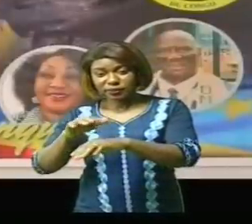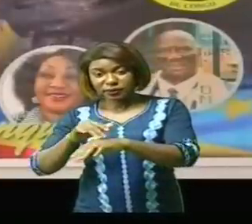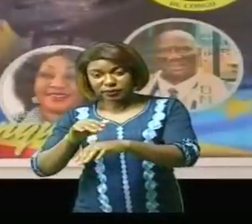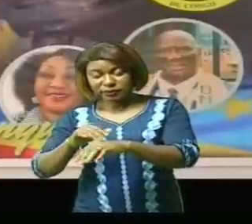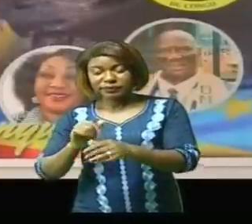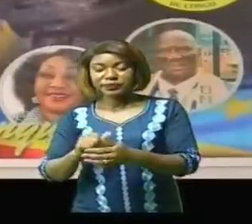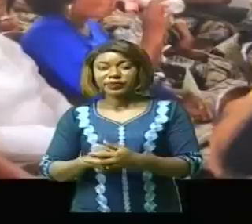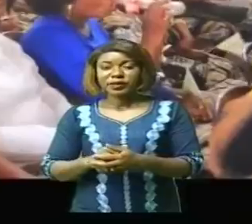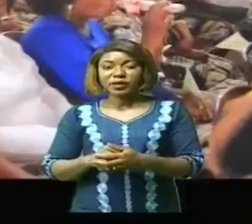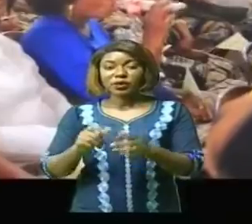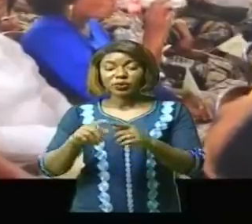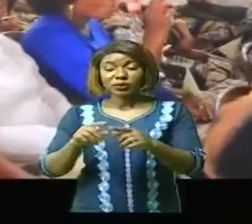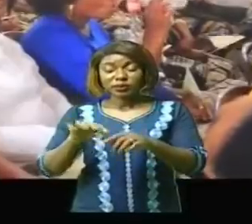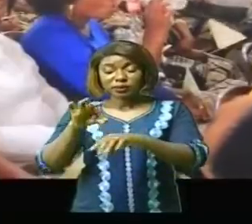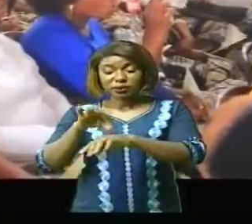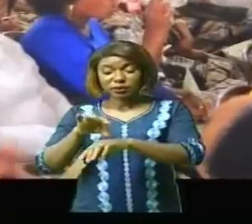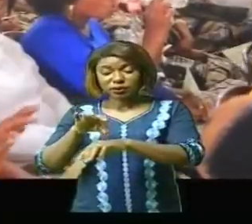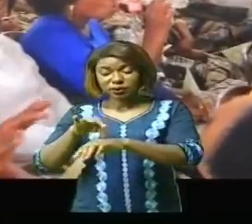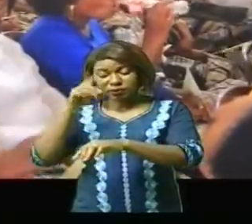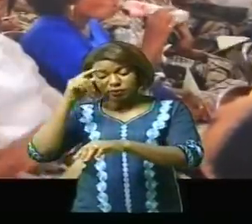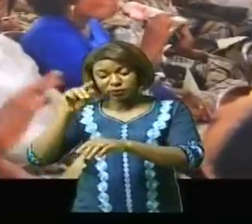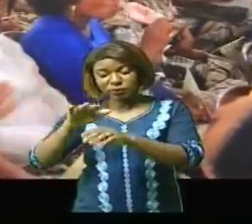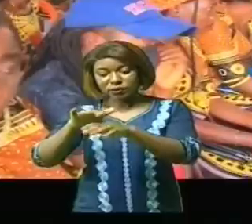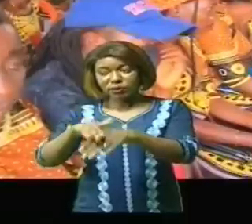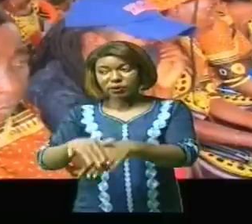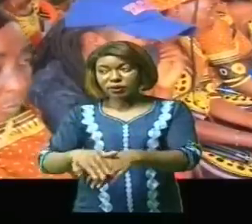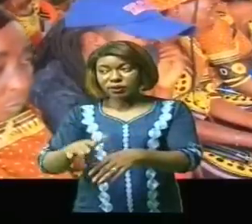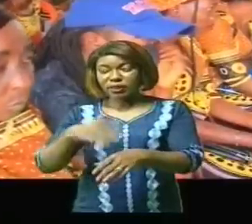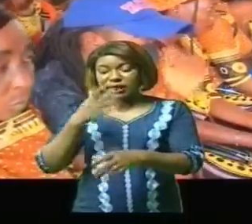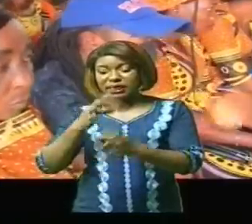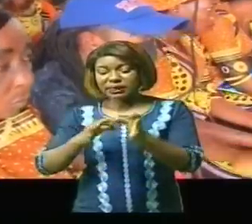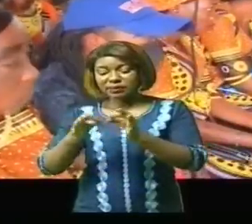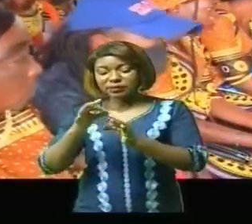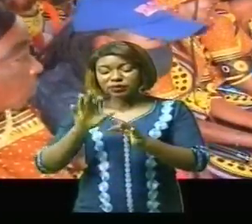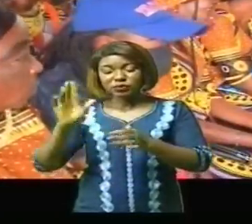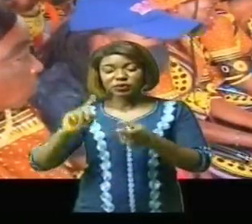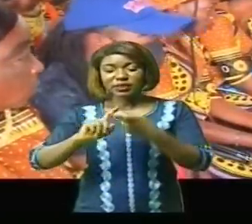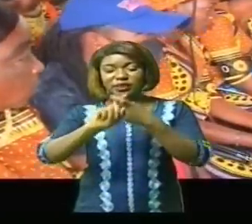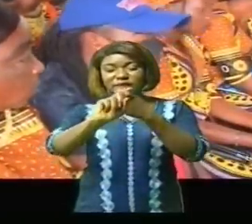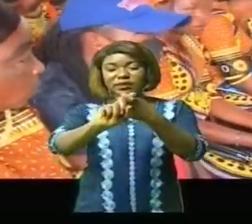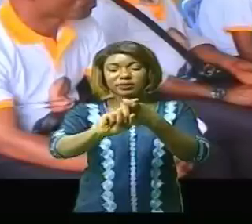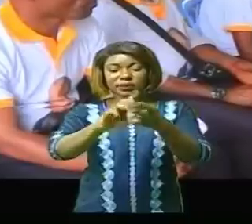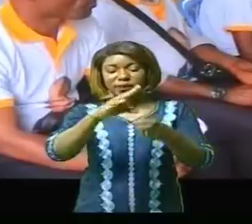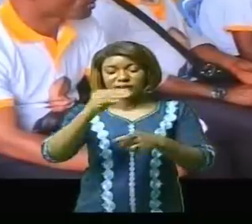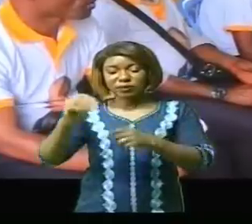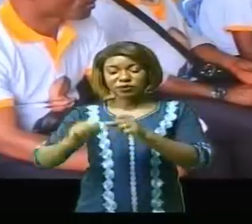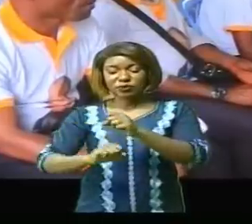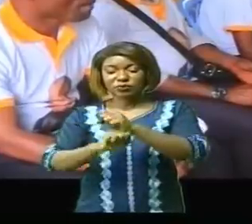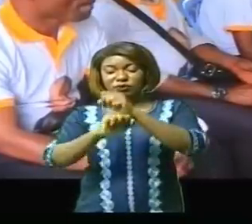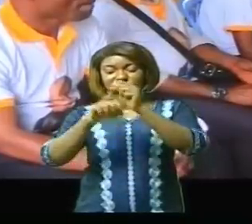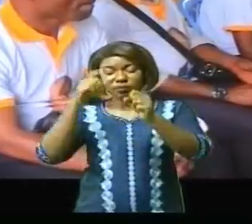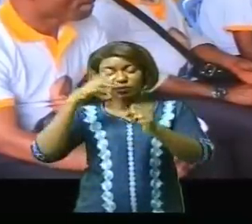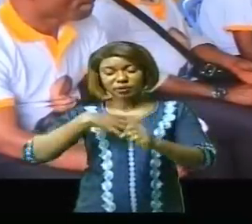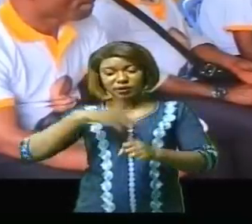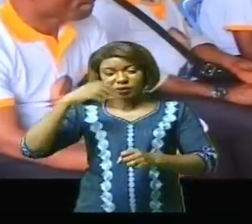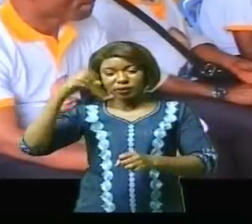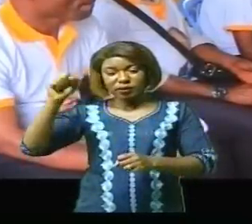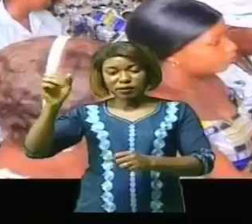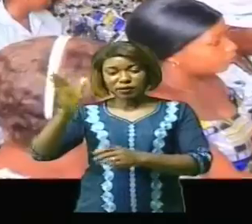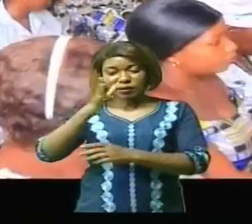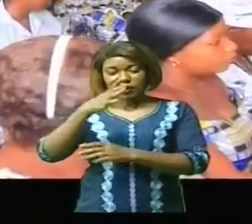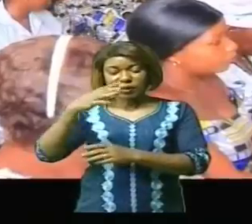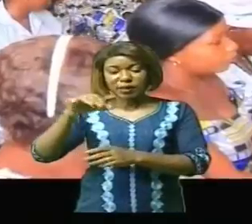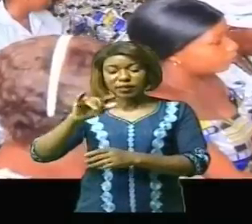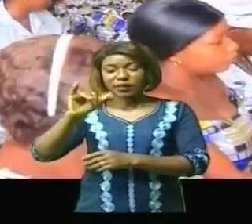Baba. C'était une occasion pour l'assistance de lui exprimer son attachement et son soutien pour que triomphe le flambeau de